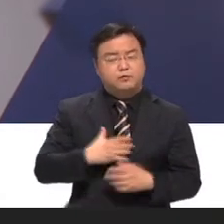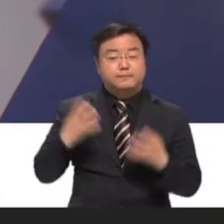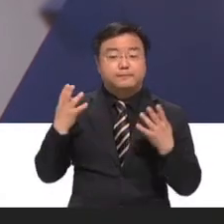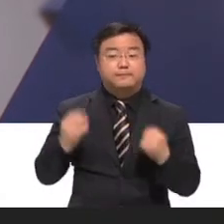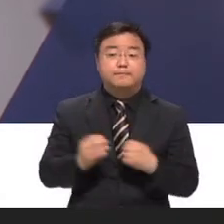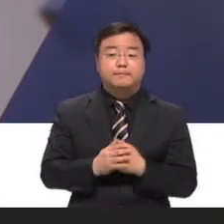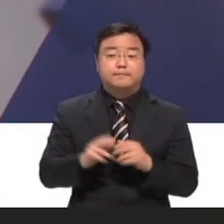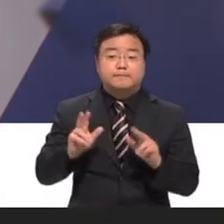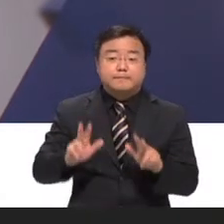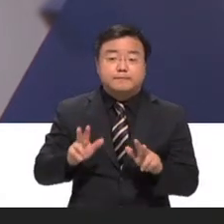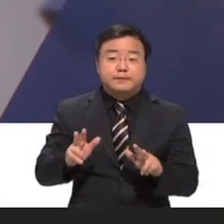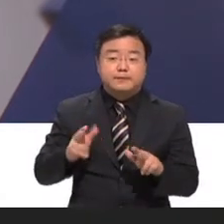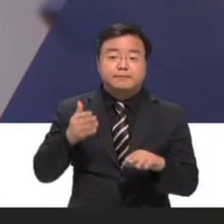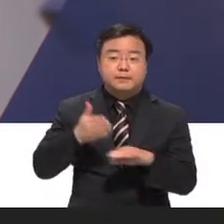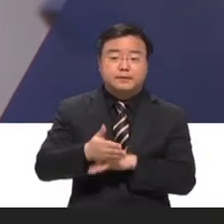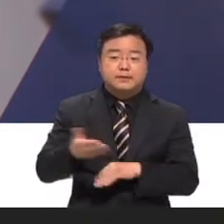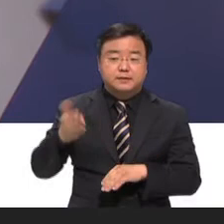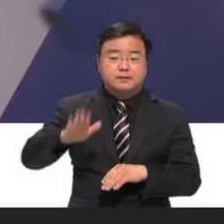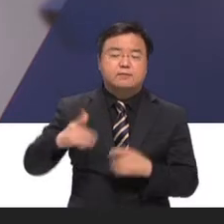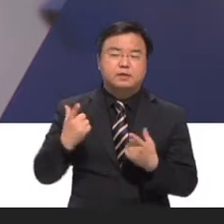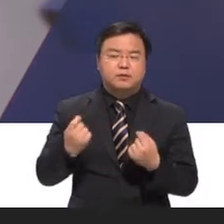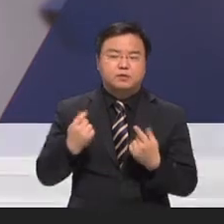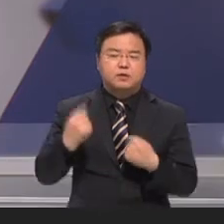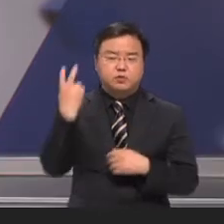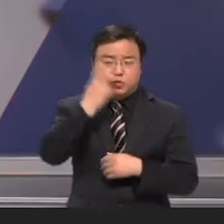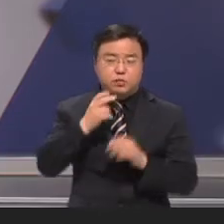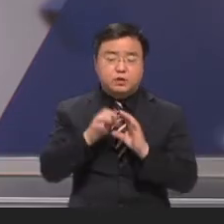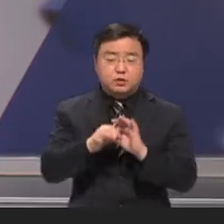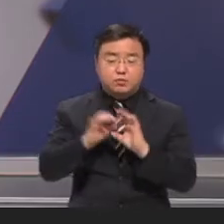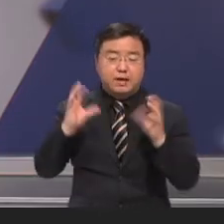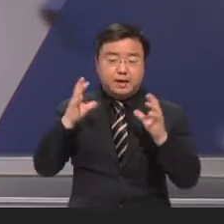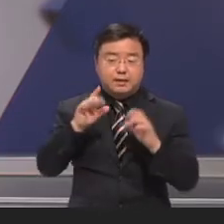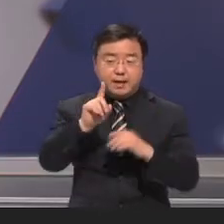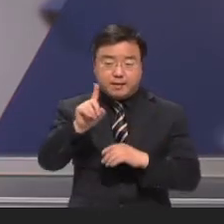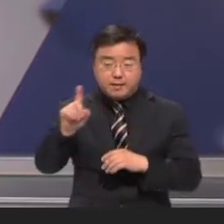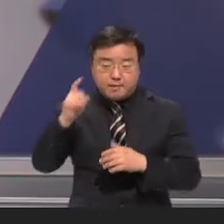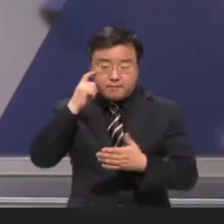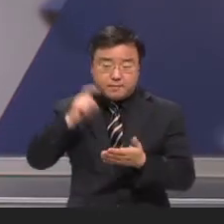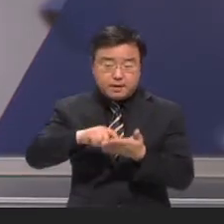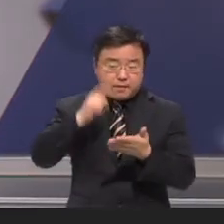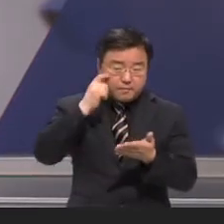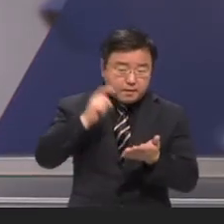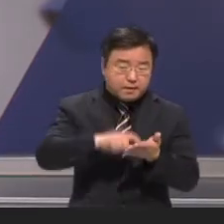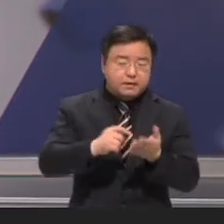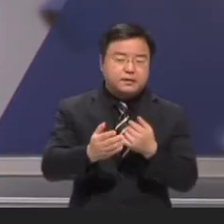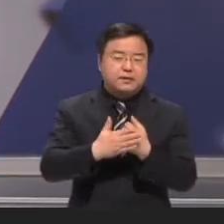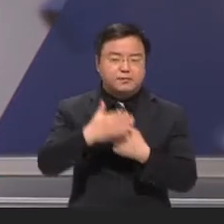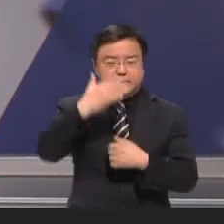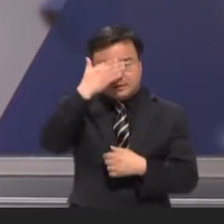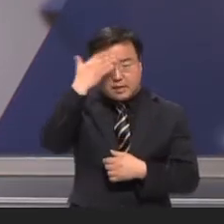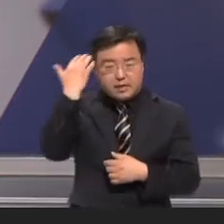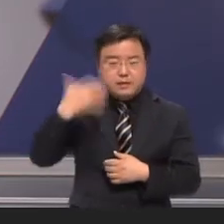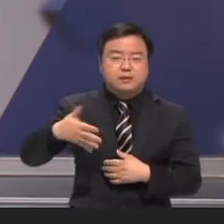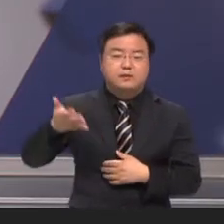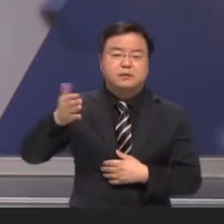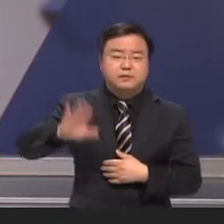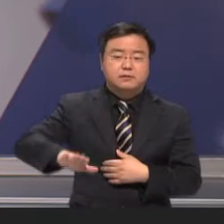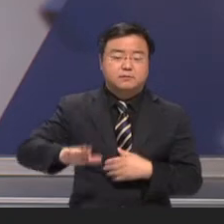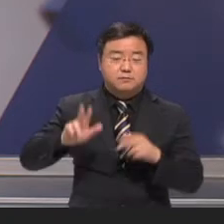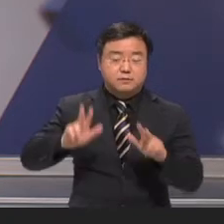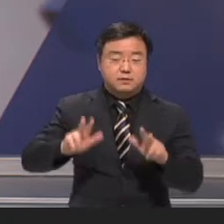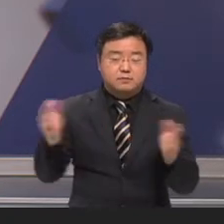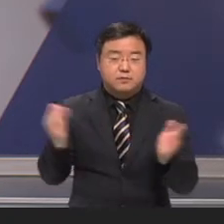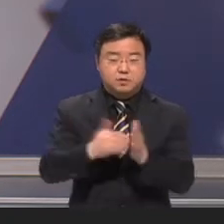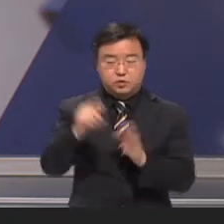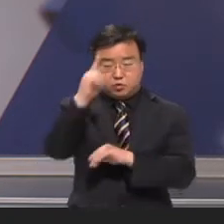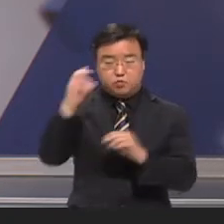상황인데요. 지금이라도 이렇게 조사를 통해서 아이들을 하나씩 찾고 있어서 다행이기는 하지만 그동안 정부와